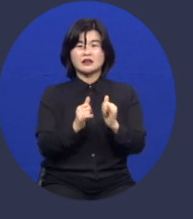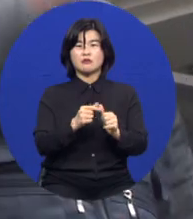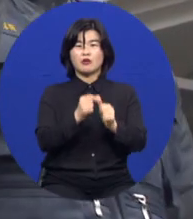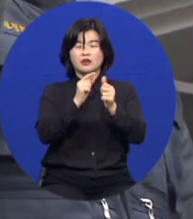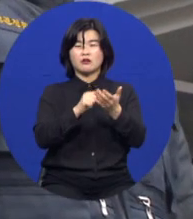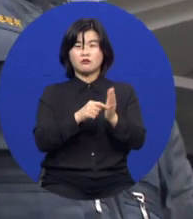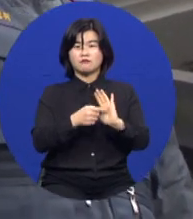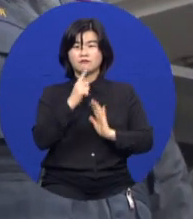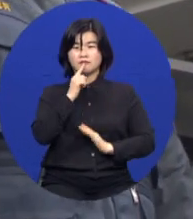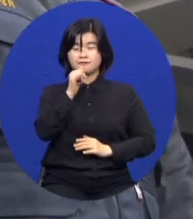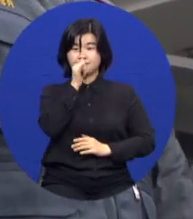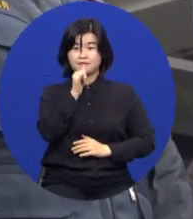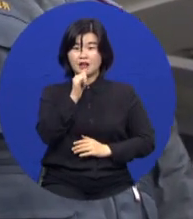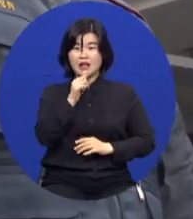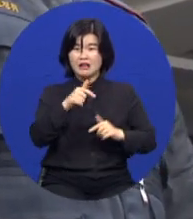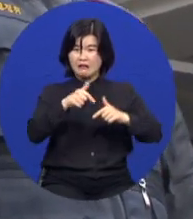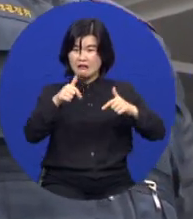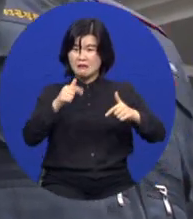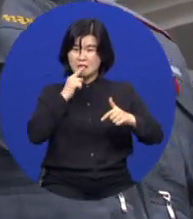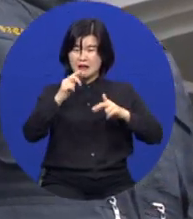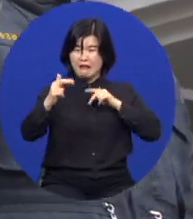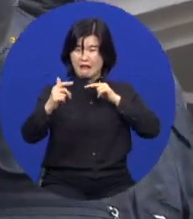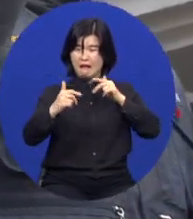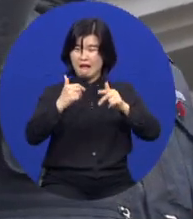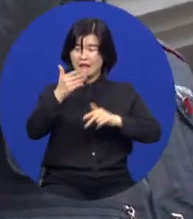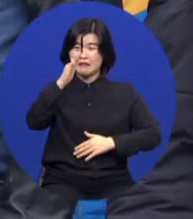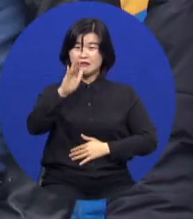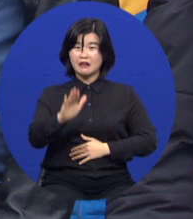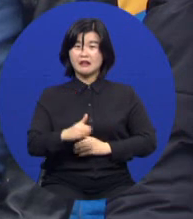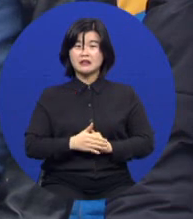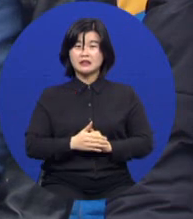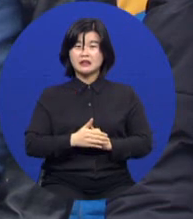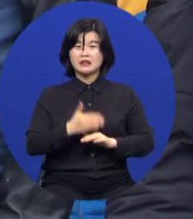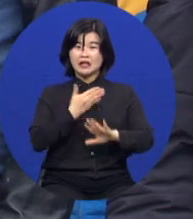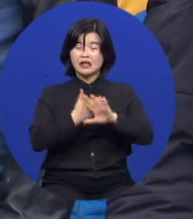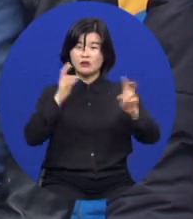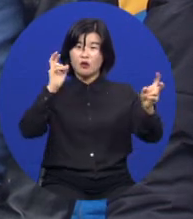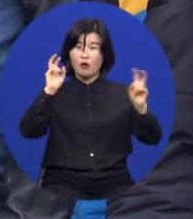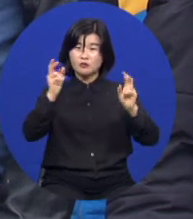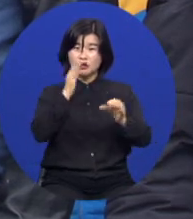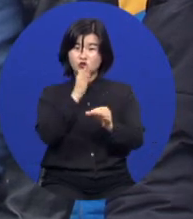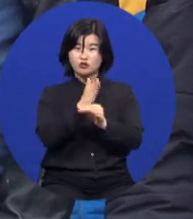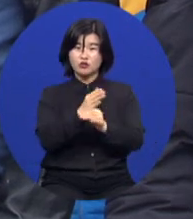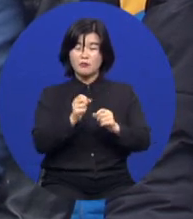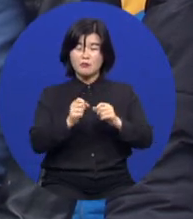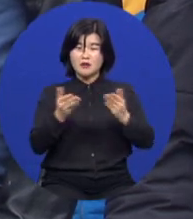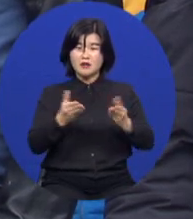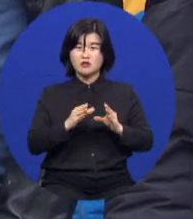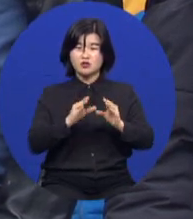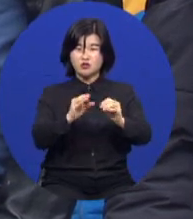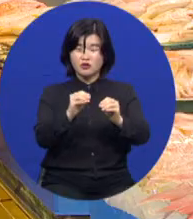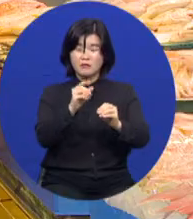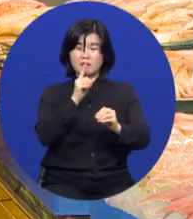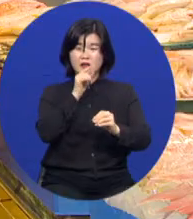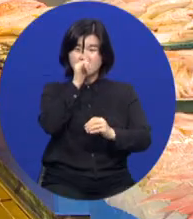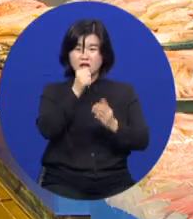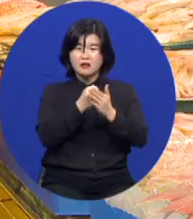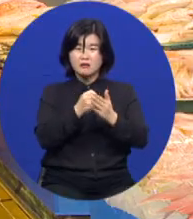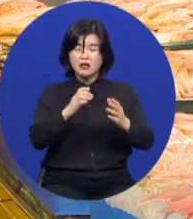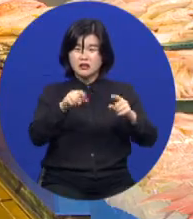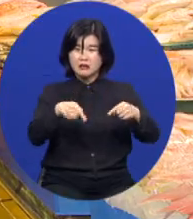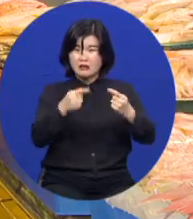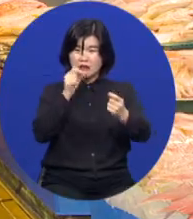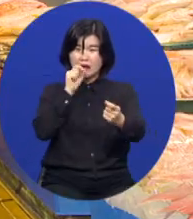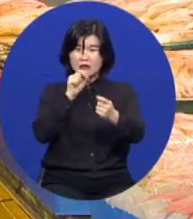밝혔습니다. 양측의 입장이 팽팽하게 맞서고 있는 가운데 다른 업체들로 파업이 번질 조짐도 보이고 있어 설